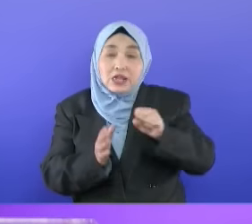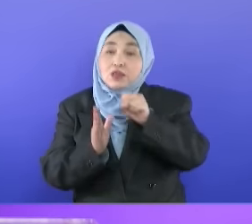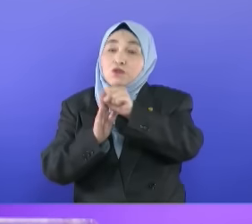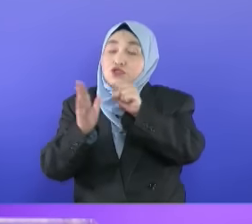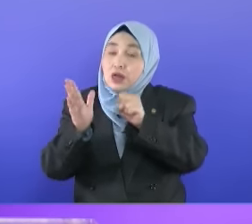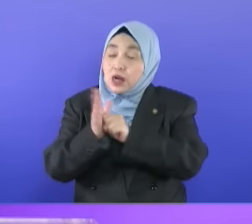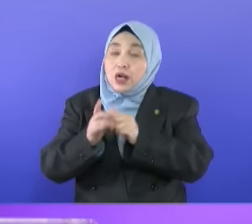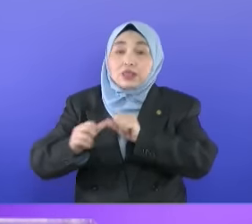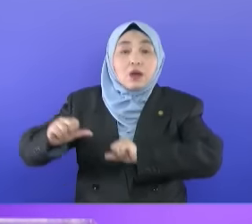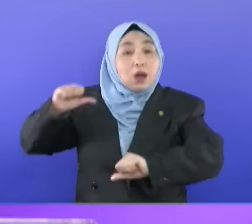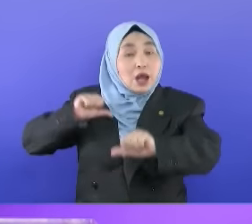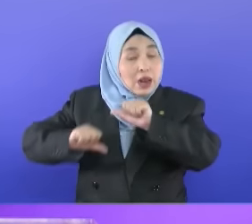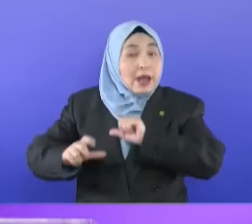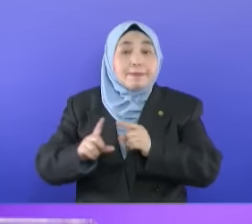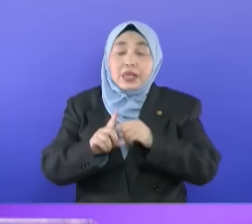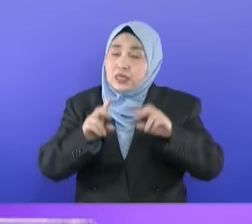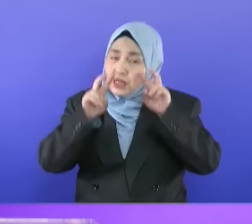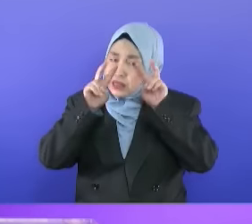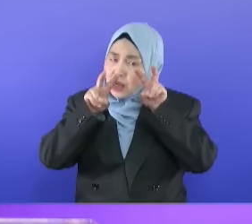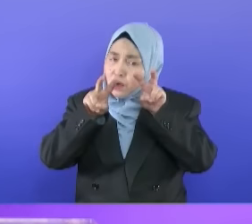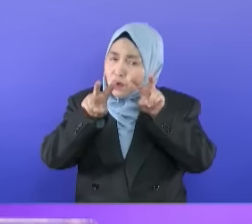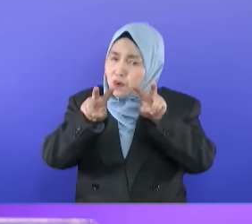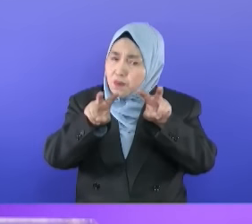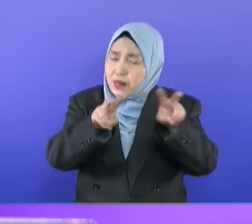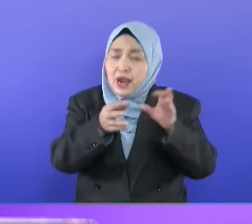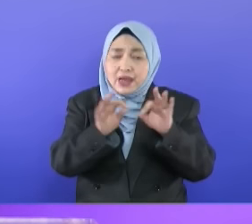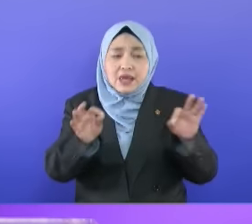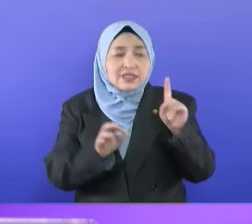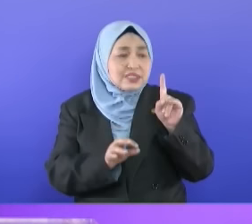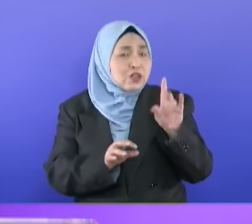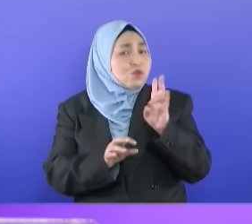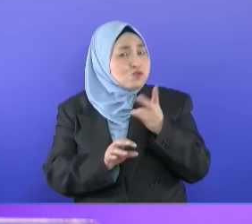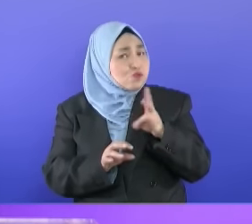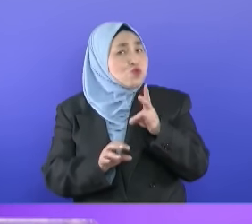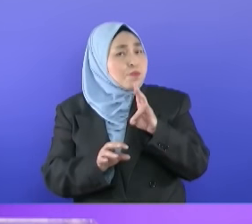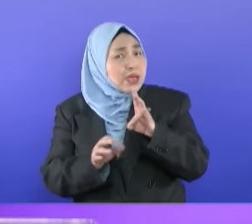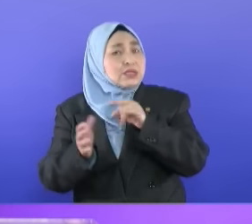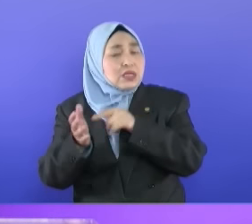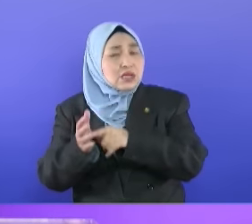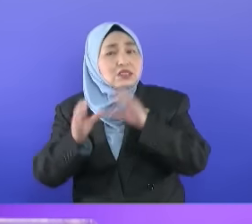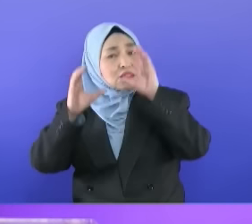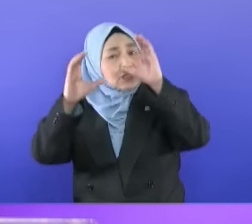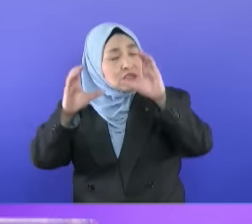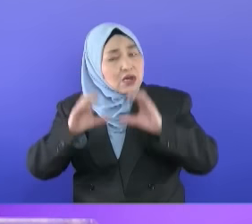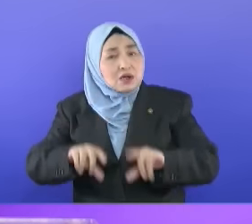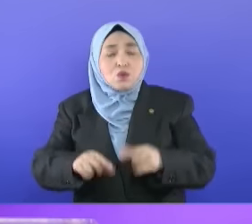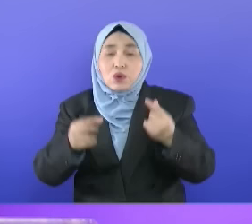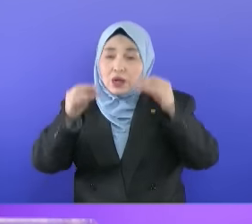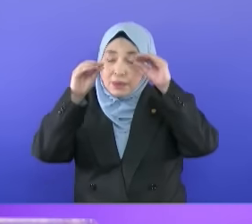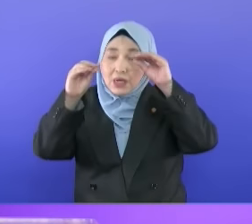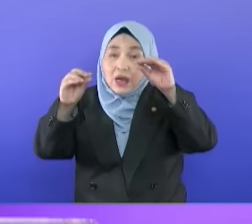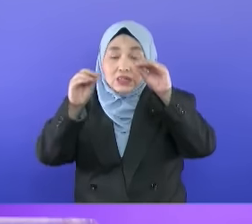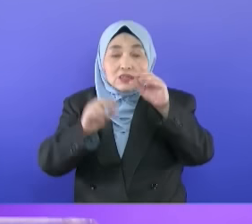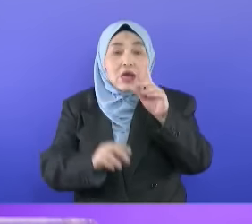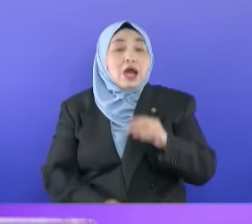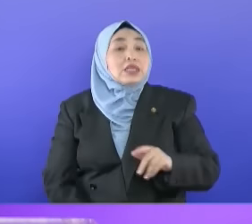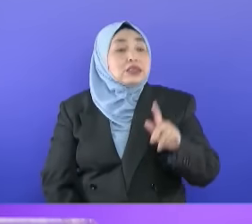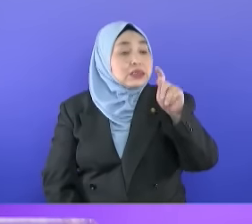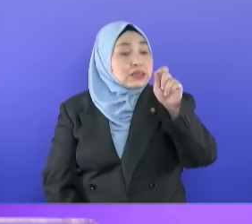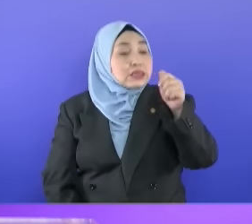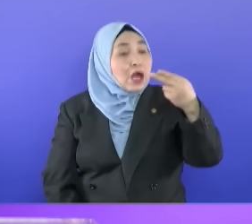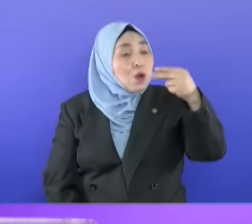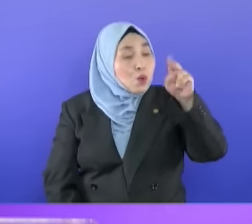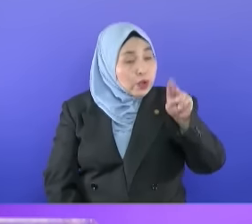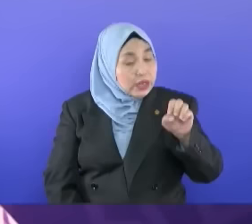ataupun akhlak dan apabila kita perhatikan kepada ayat 117 sebentar tadi Ini adalah cara Alquran mengajar tauhid kepada Allah subhanahu